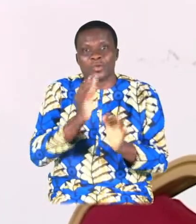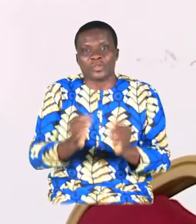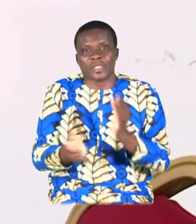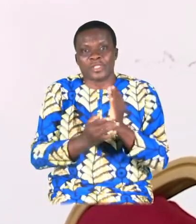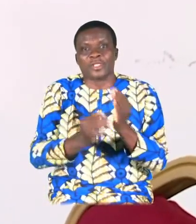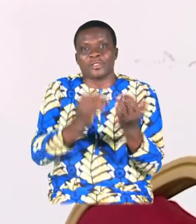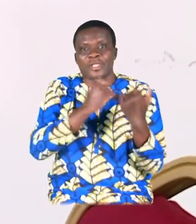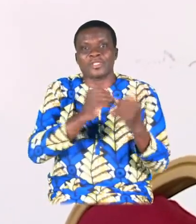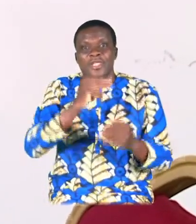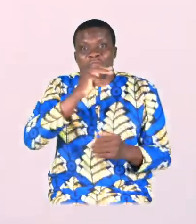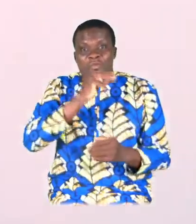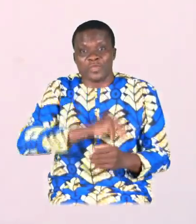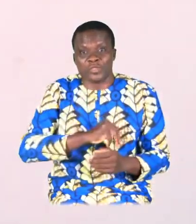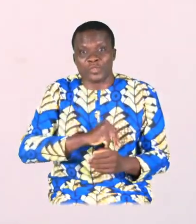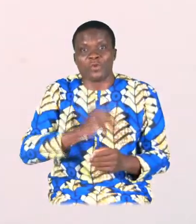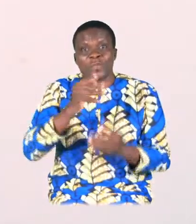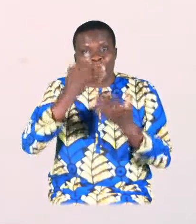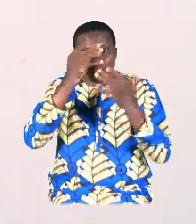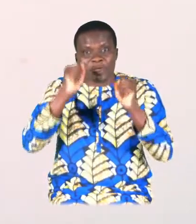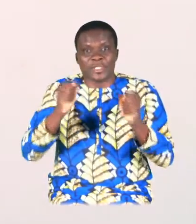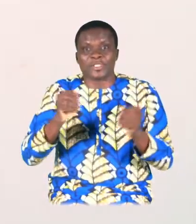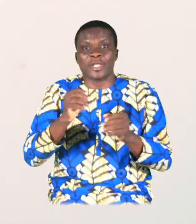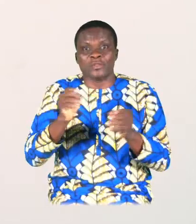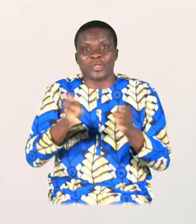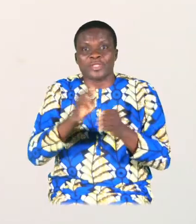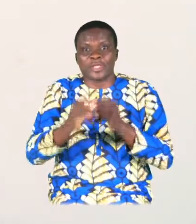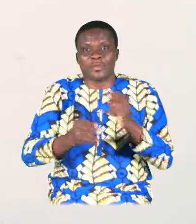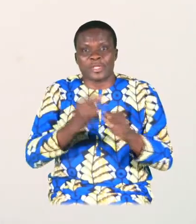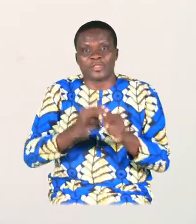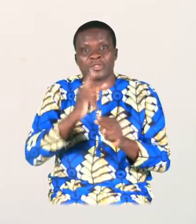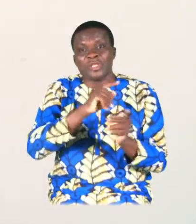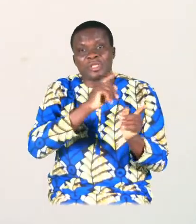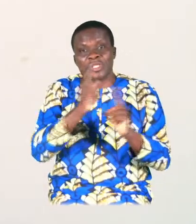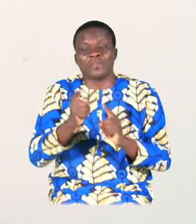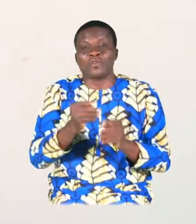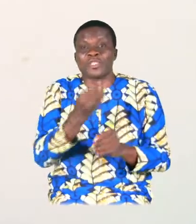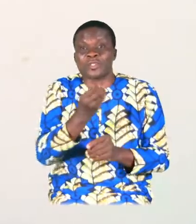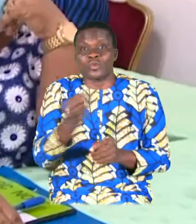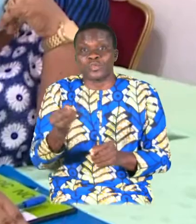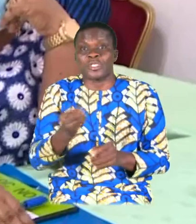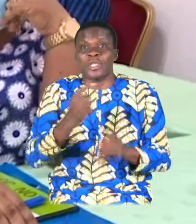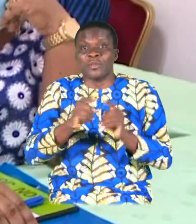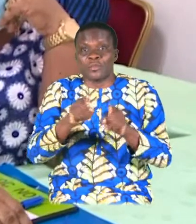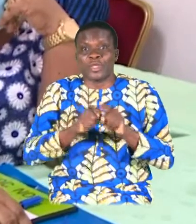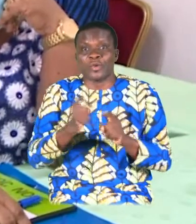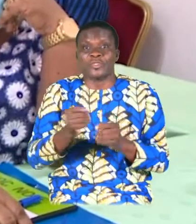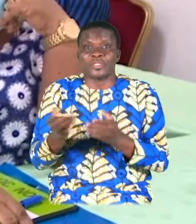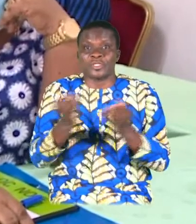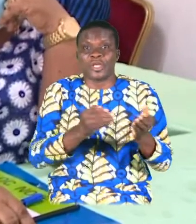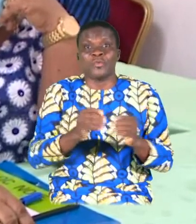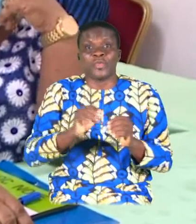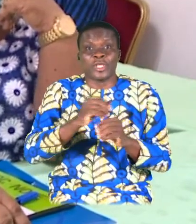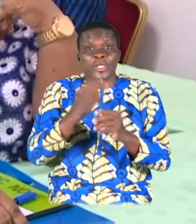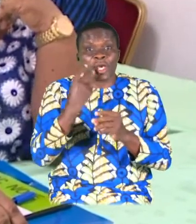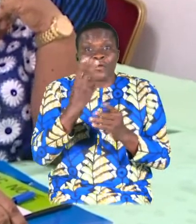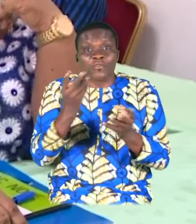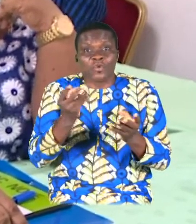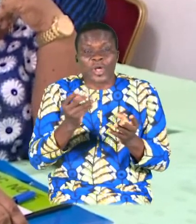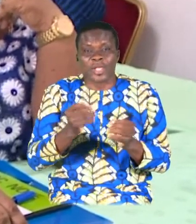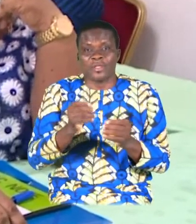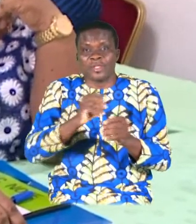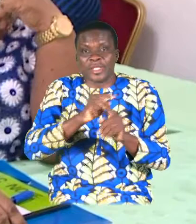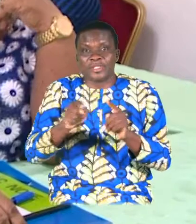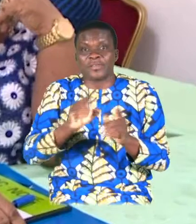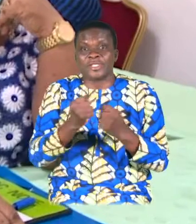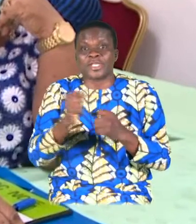et chargés de mission du président de l'Assemblée nationale qui vont être outillés mais aussi amenés à découvrir les différents aspects de